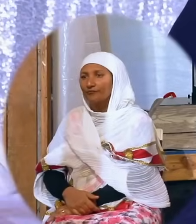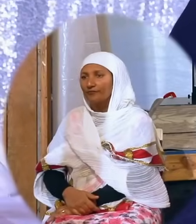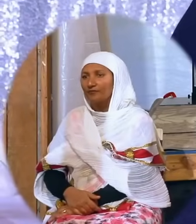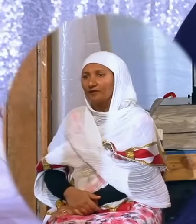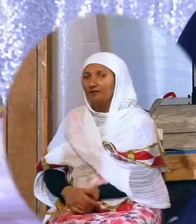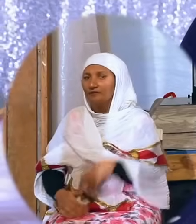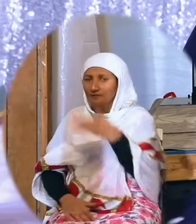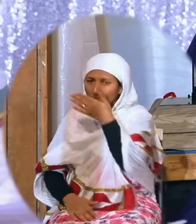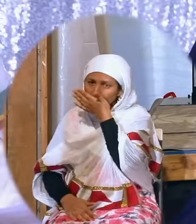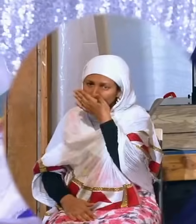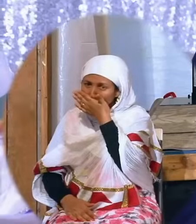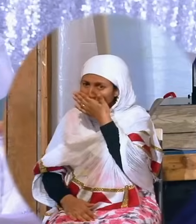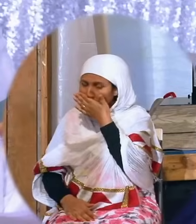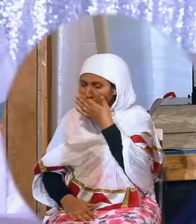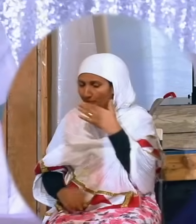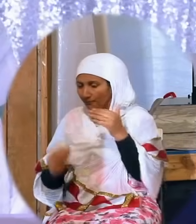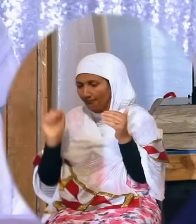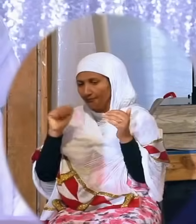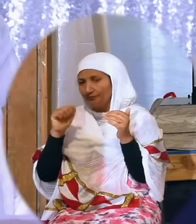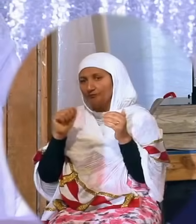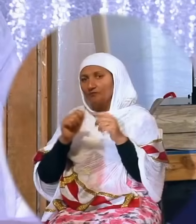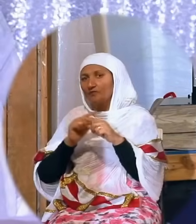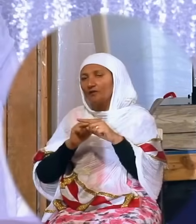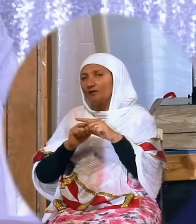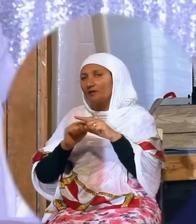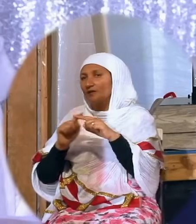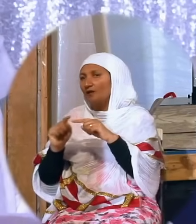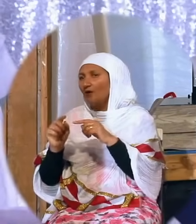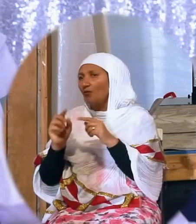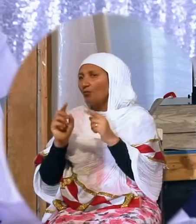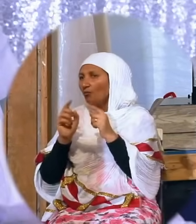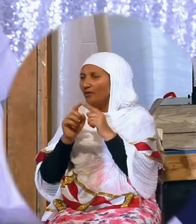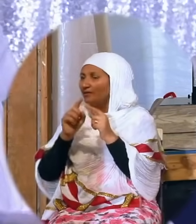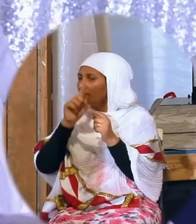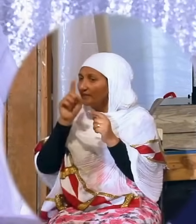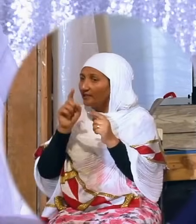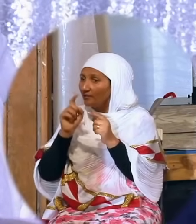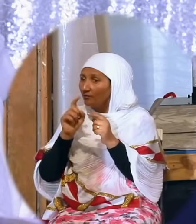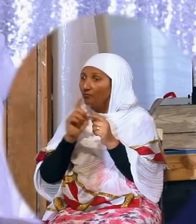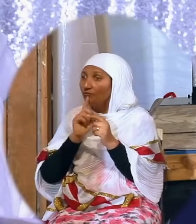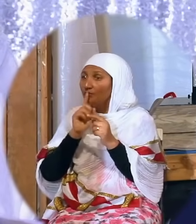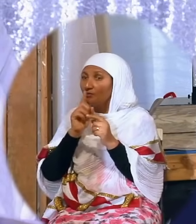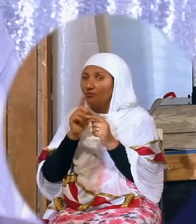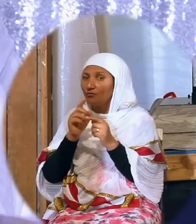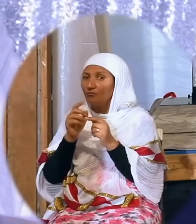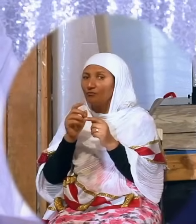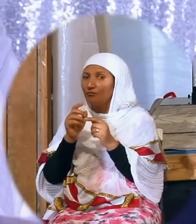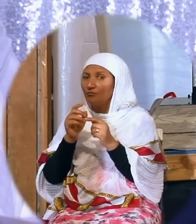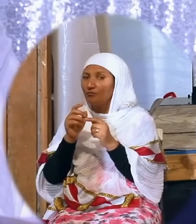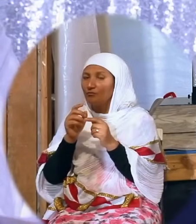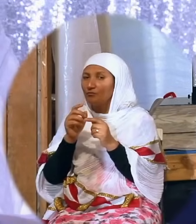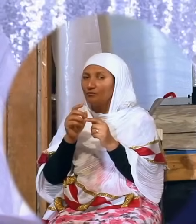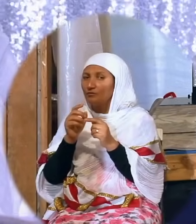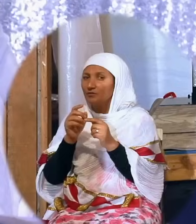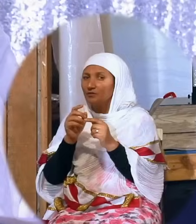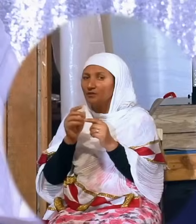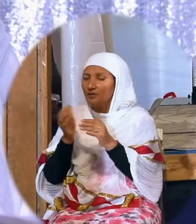እሺ እንግዲህ በቀጥታ ወደ ጥያቄው መልሶች ከመግባታችን በፊት